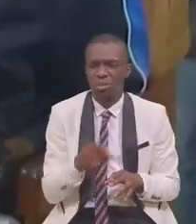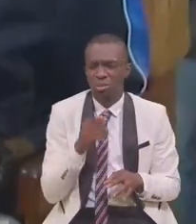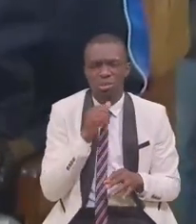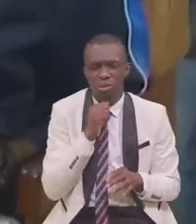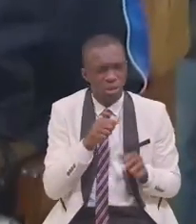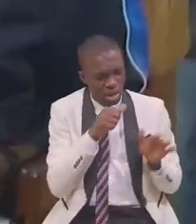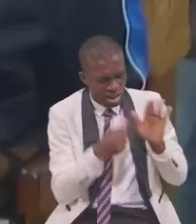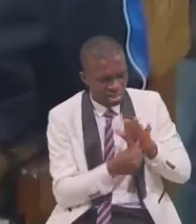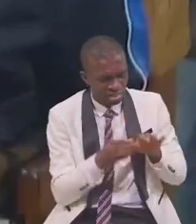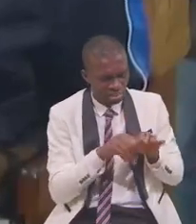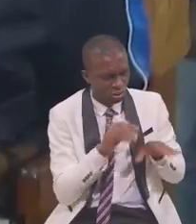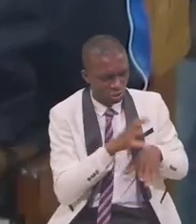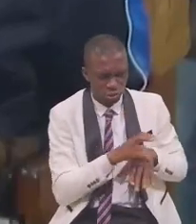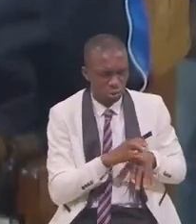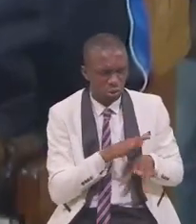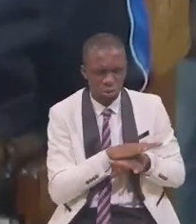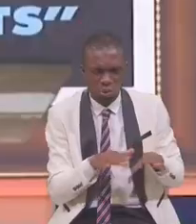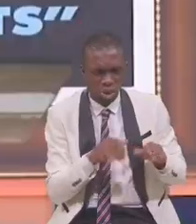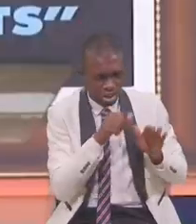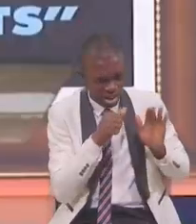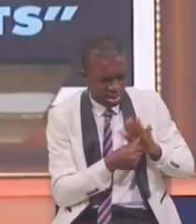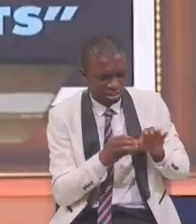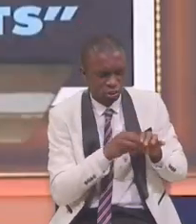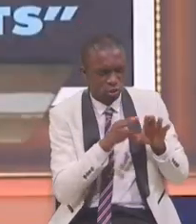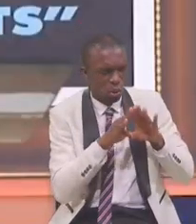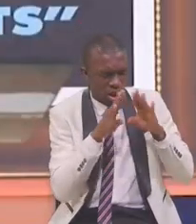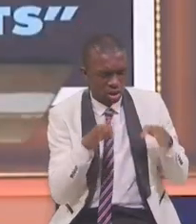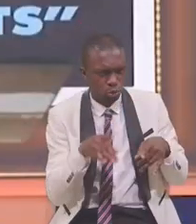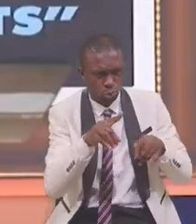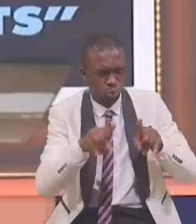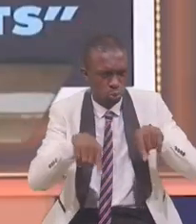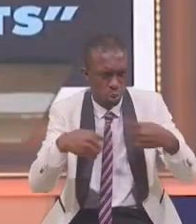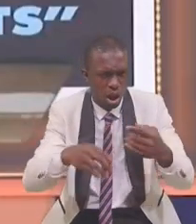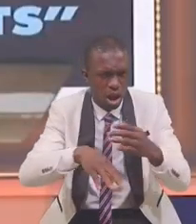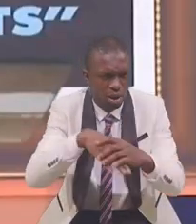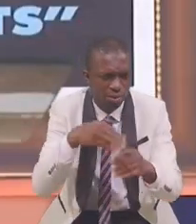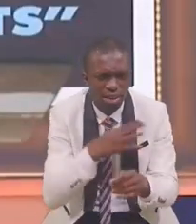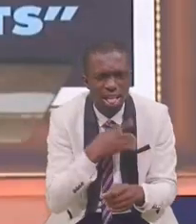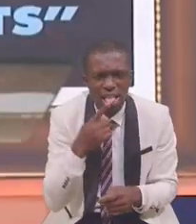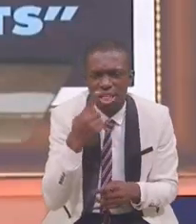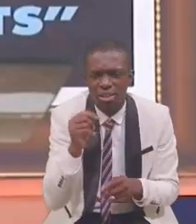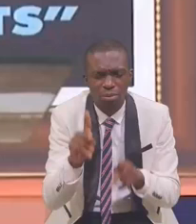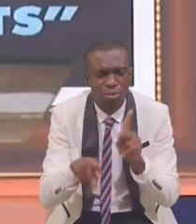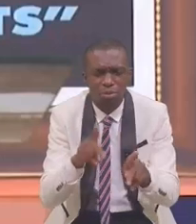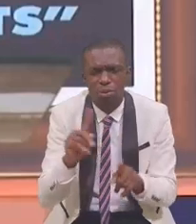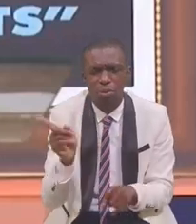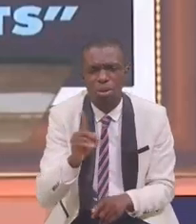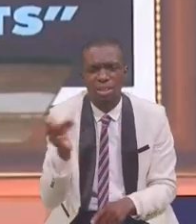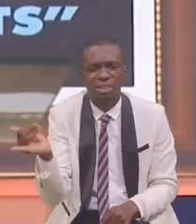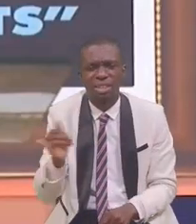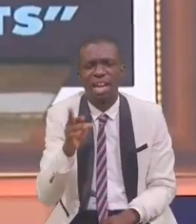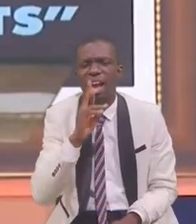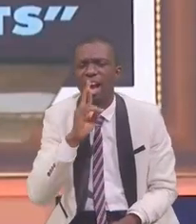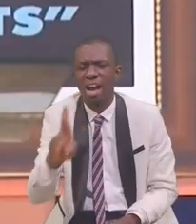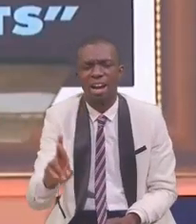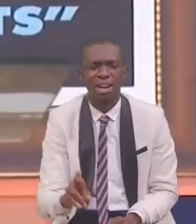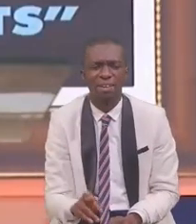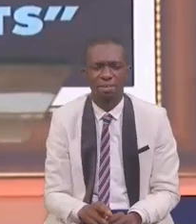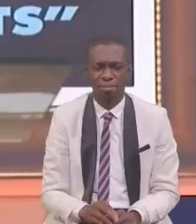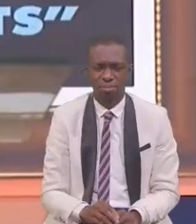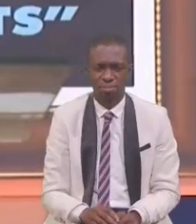nous cacher dans l'église. Nous devons aller et prêcher aux gens.